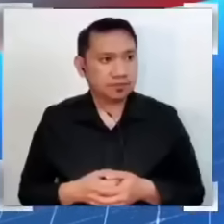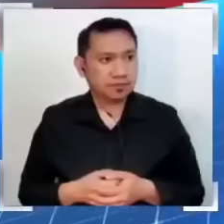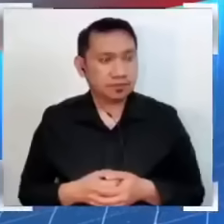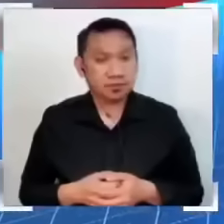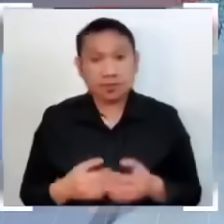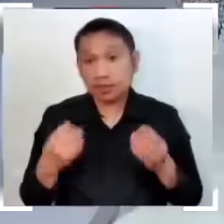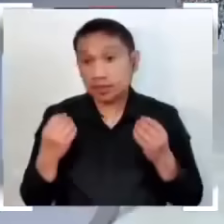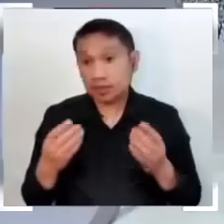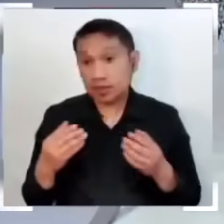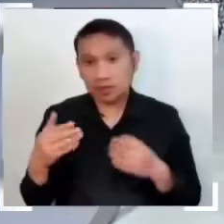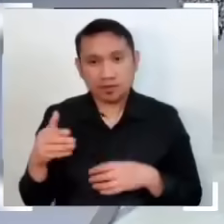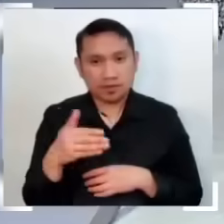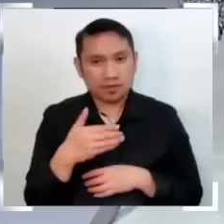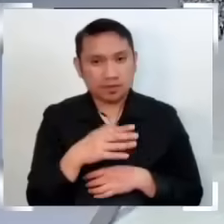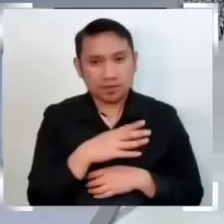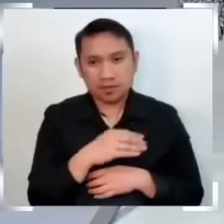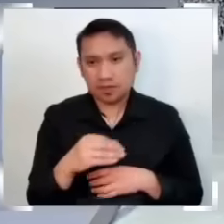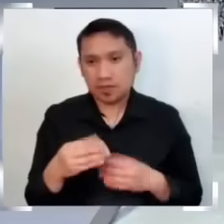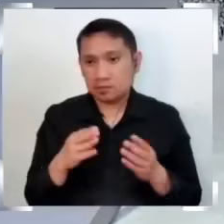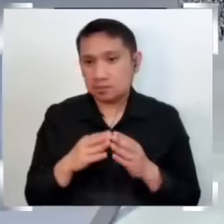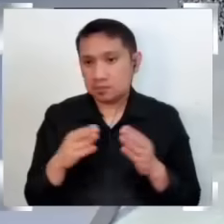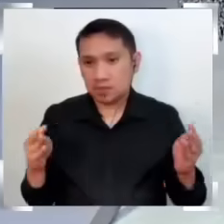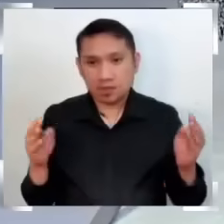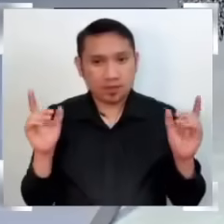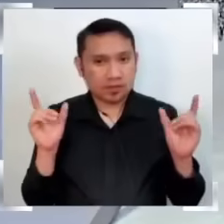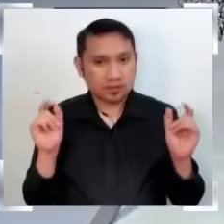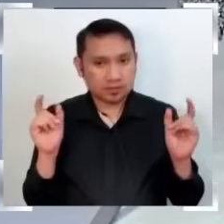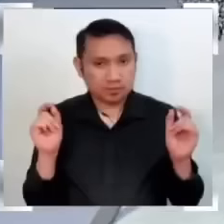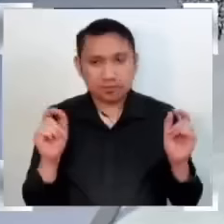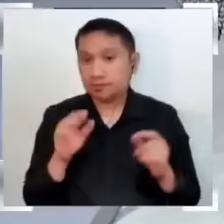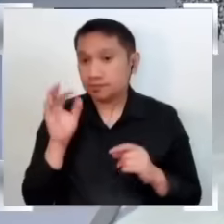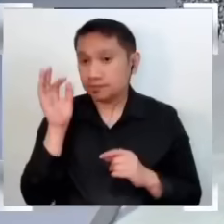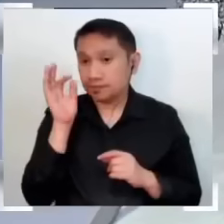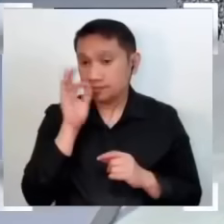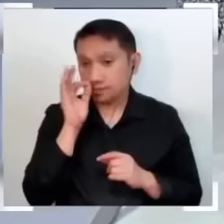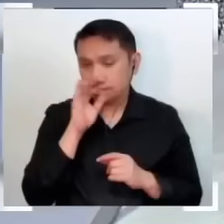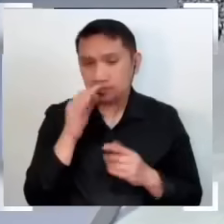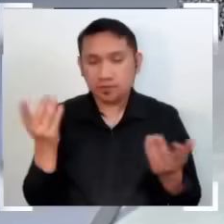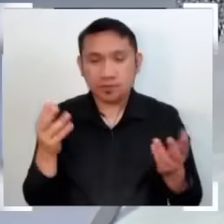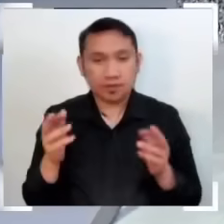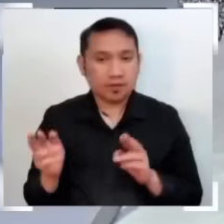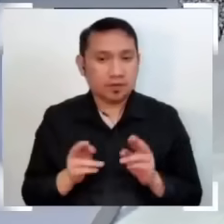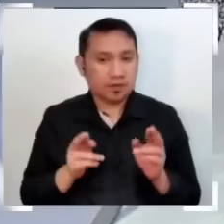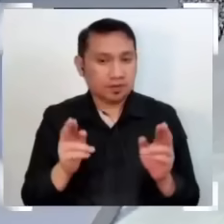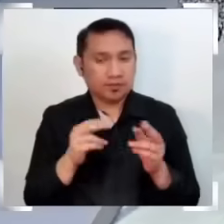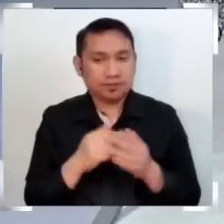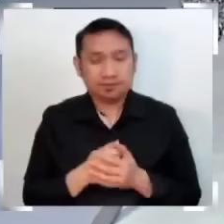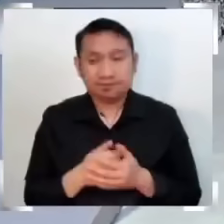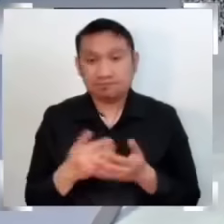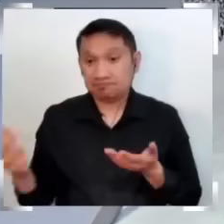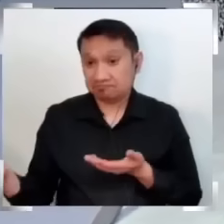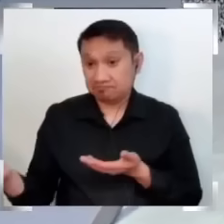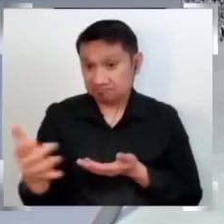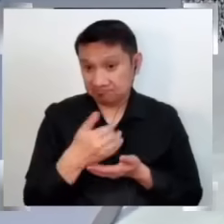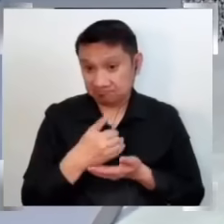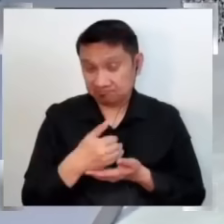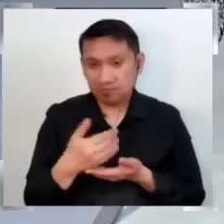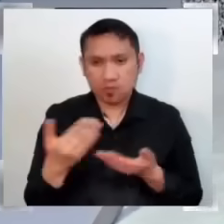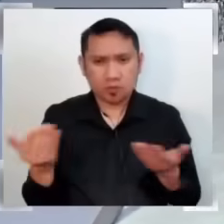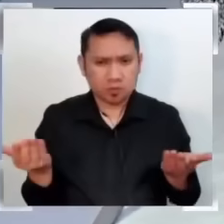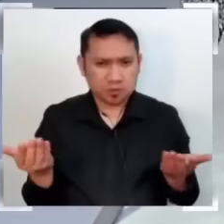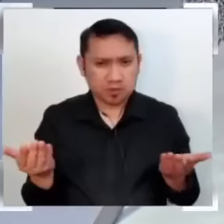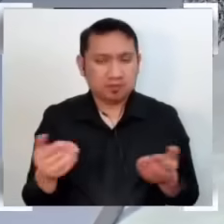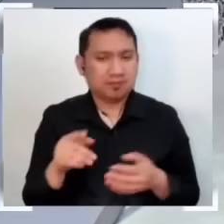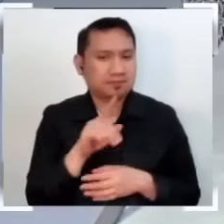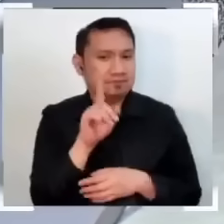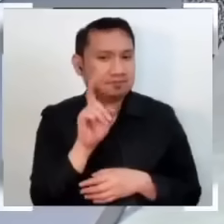Sangkaterbang isda at naglalaki ang alimango ang nahuli ng mga Pinoy sa isang ilog. Ang masaganang huli na yan, saan kaya?